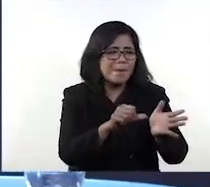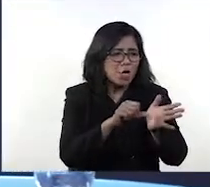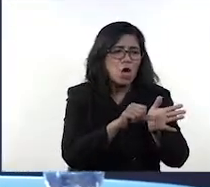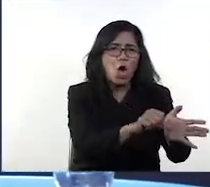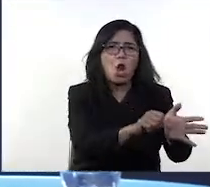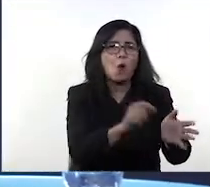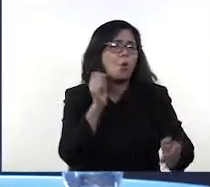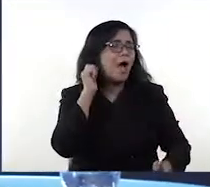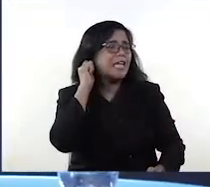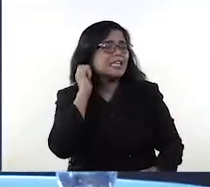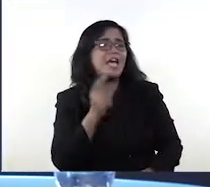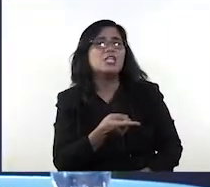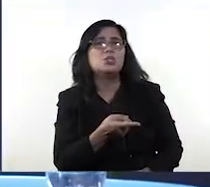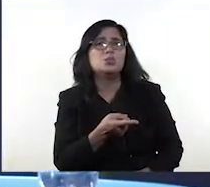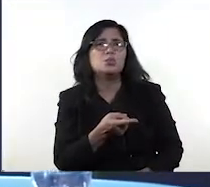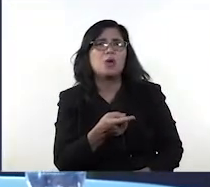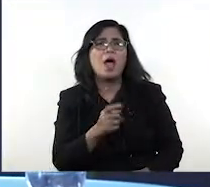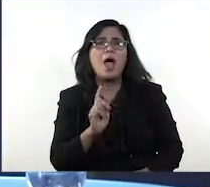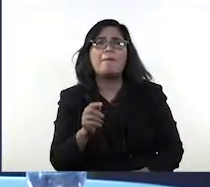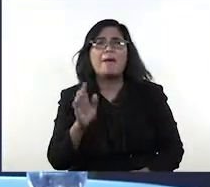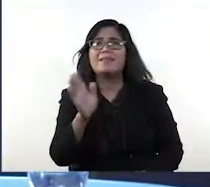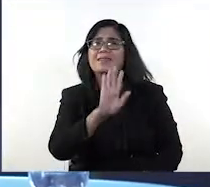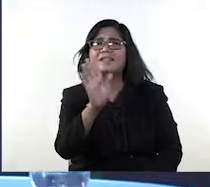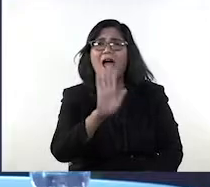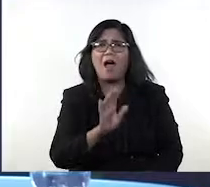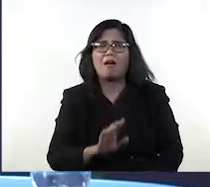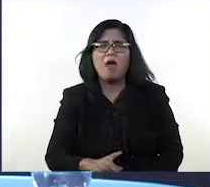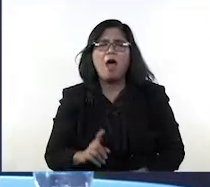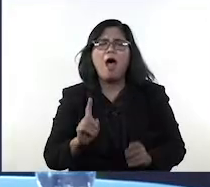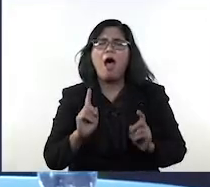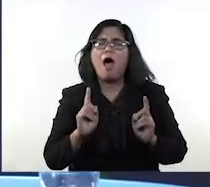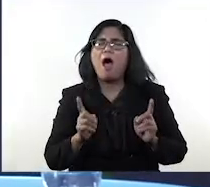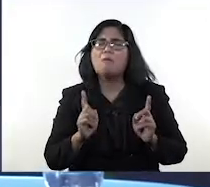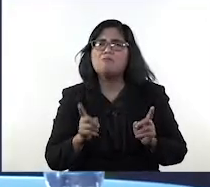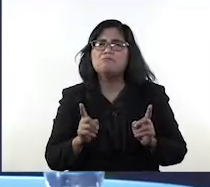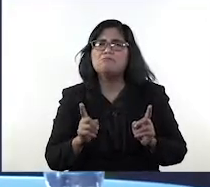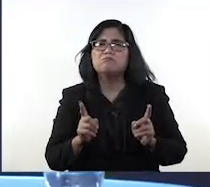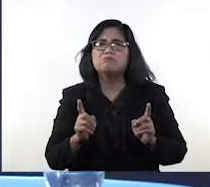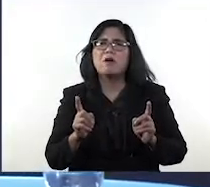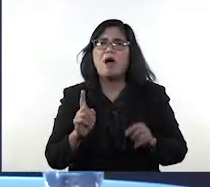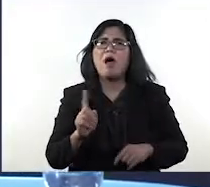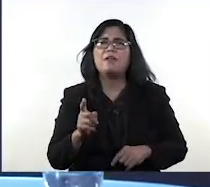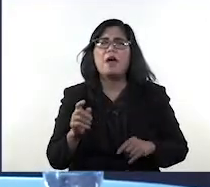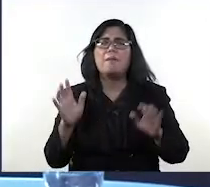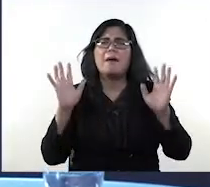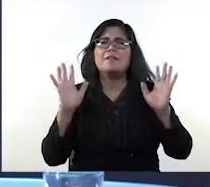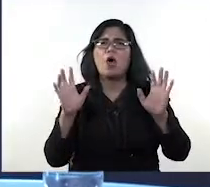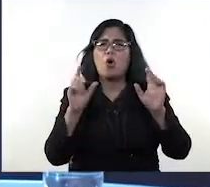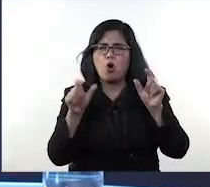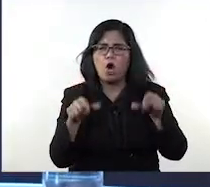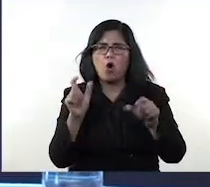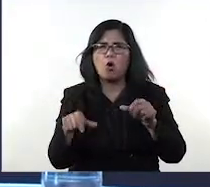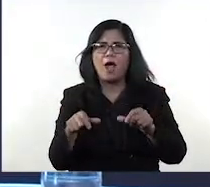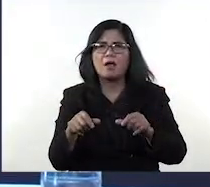tidak Hai ada banyak orang yang bersembunyi untuk kebenaran singkat Memangnya panasnya ngomongnya penuh Betul tapi pertanyaannya